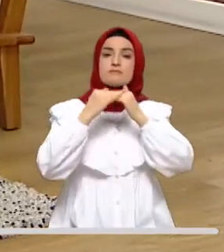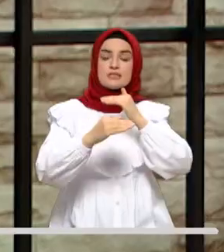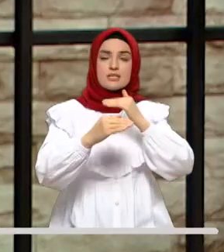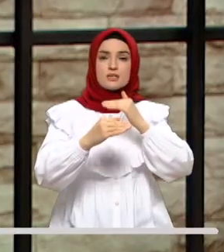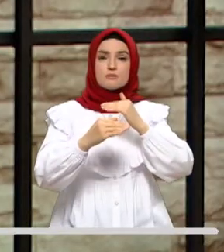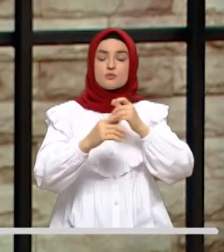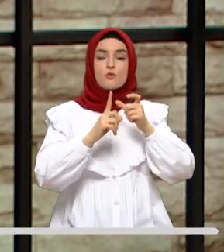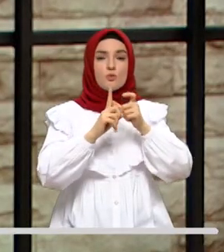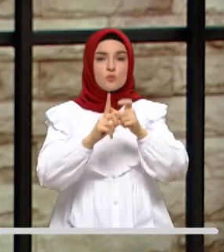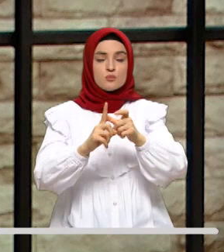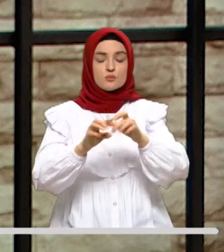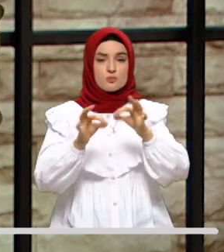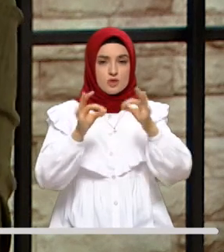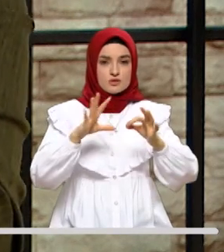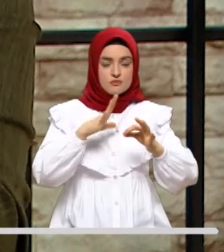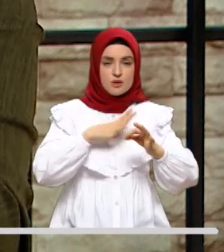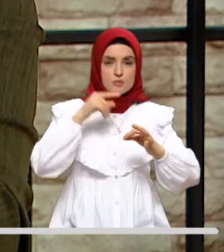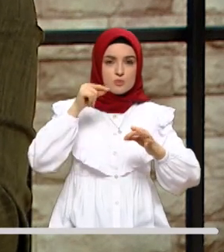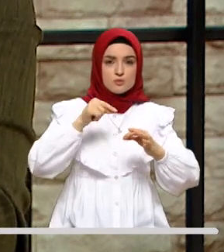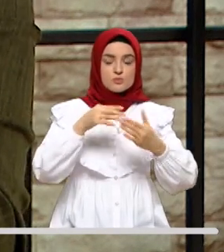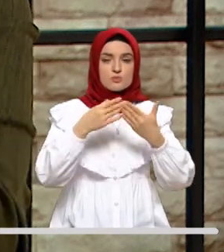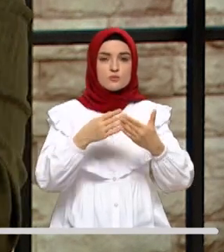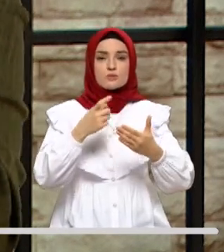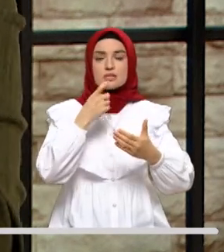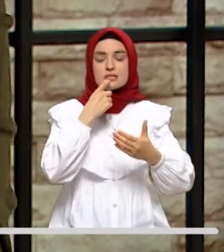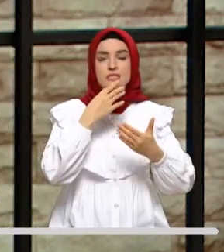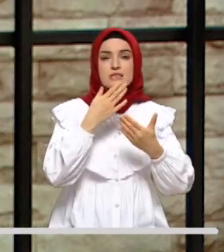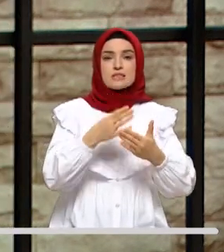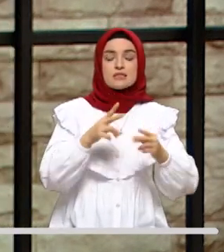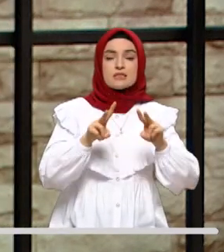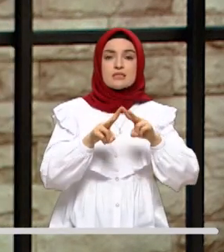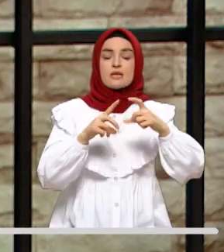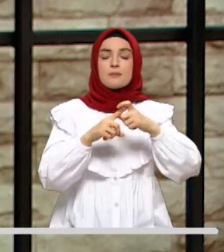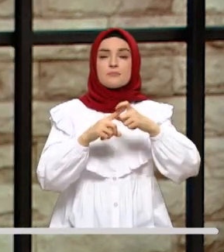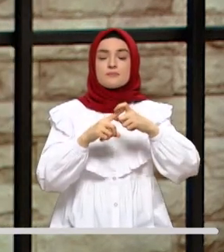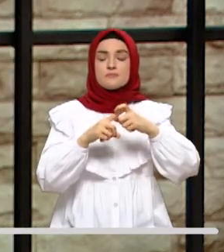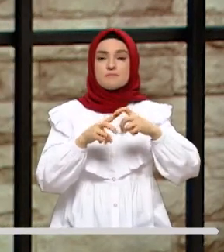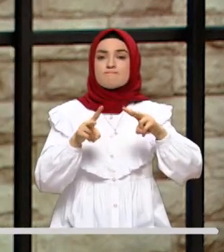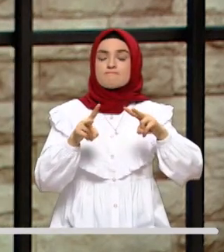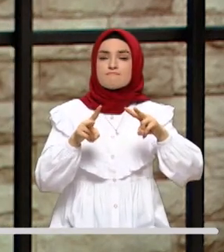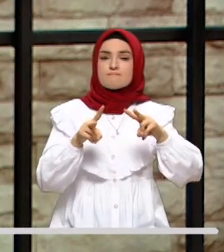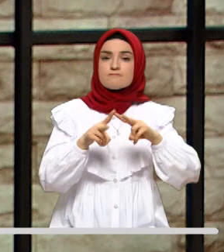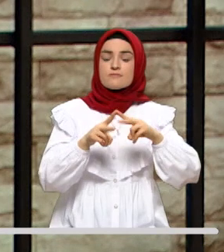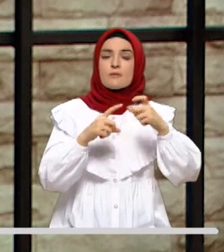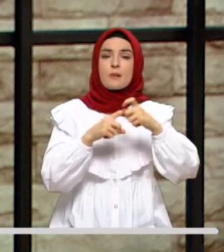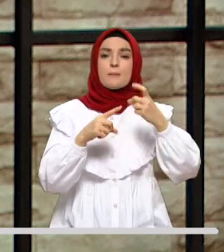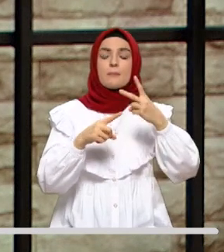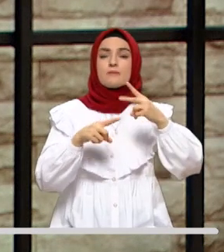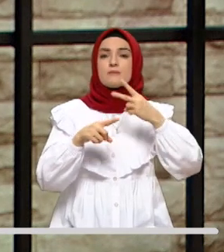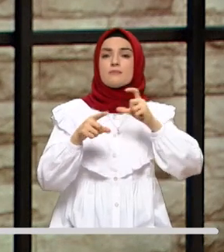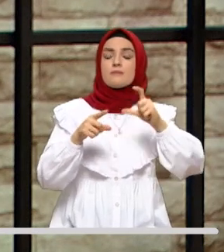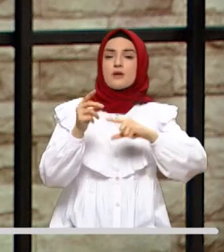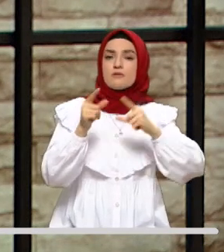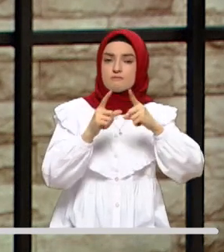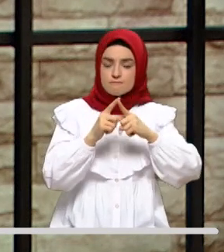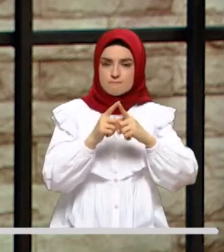var. Biri bu senede Süleyman Çelebi yılı ve Mevlid yılı. Süleyman Çelebi Hazretlerinin